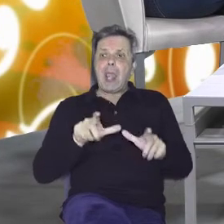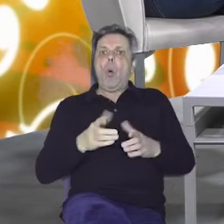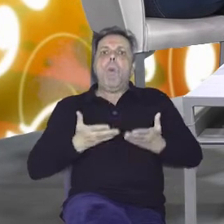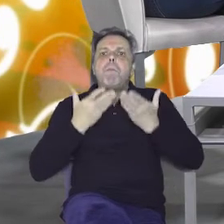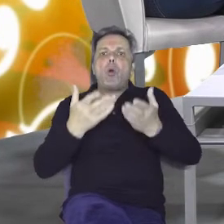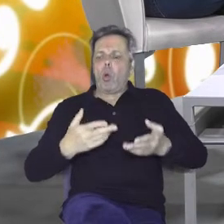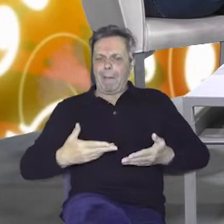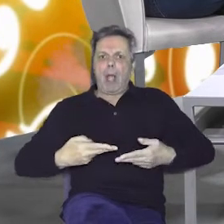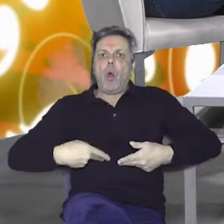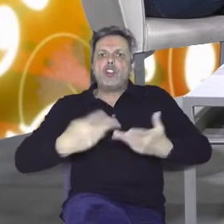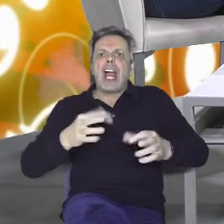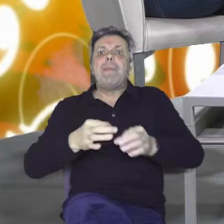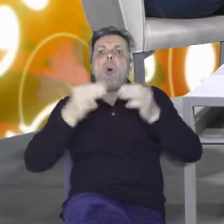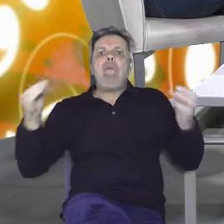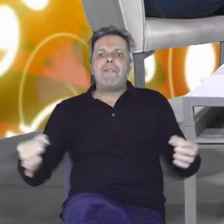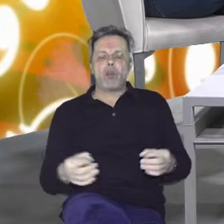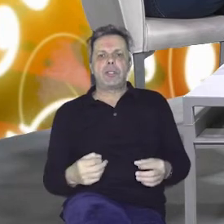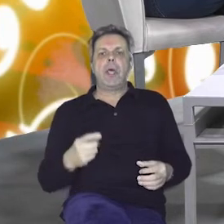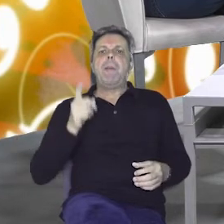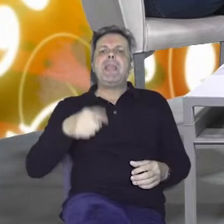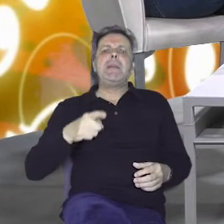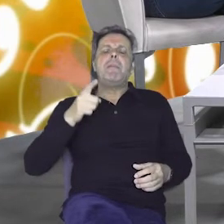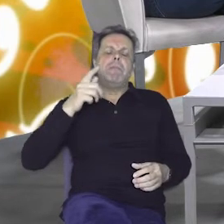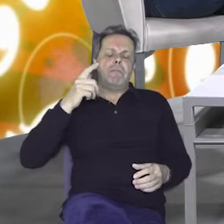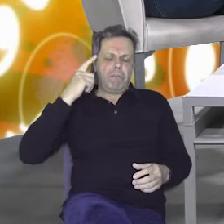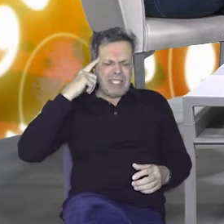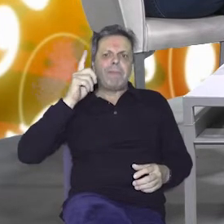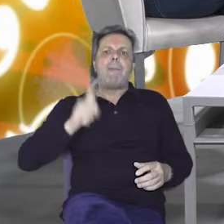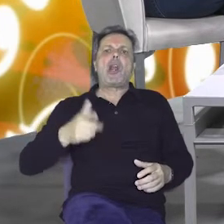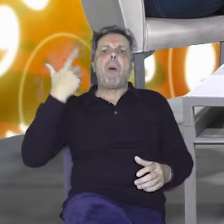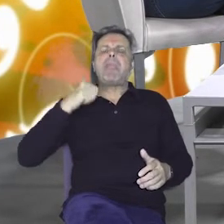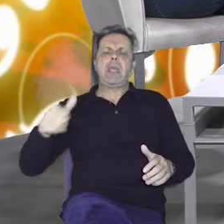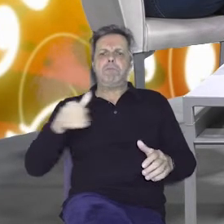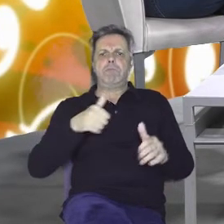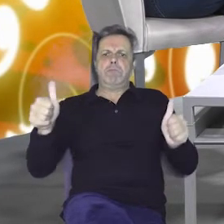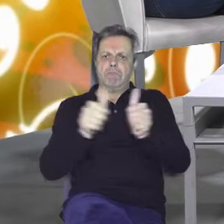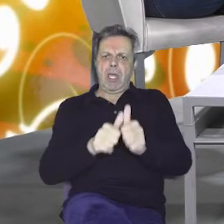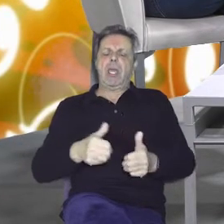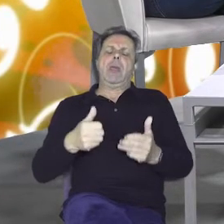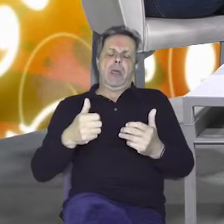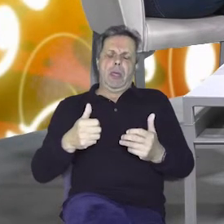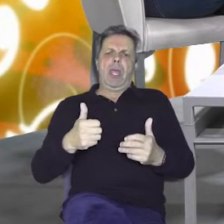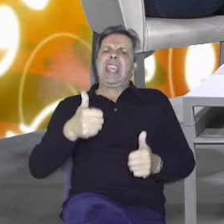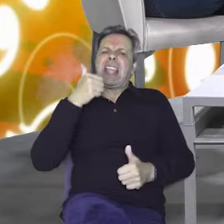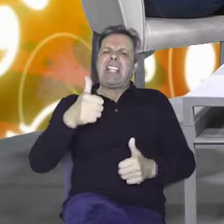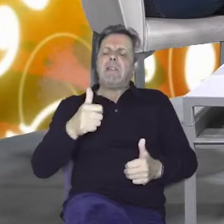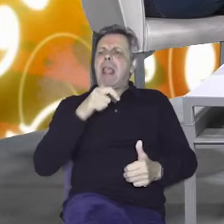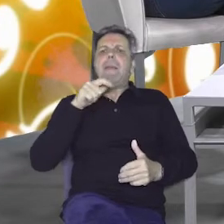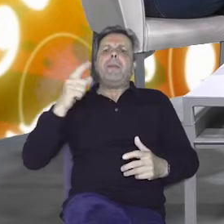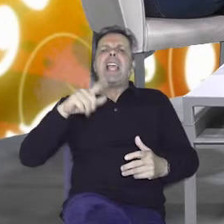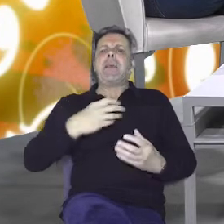prema javnosti mislim da moramo biti jedinstveni, da ne stvaramo konfuziju, jer nisu